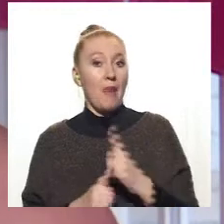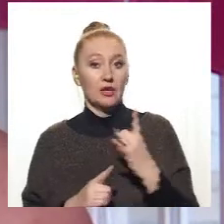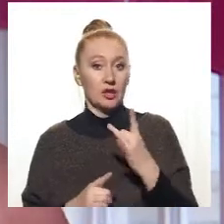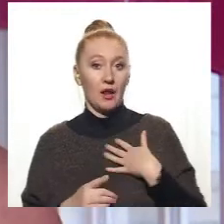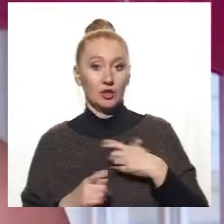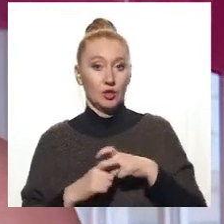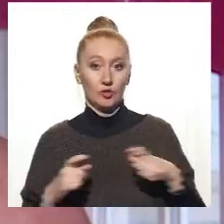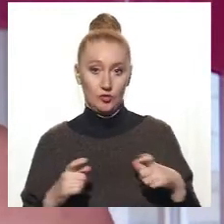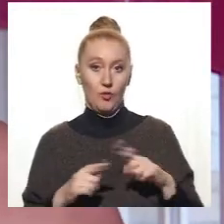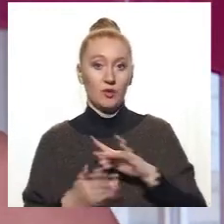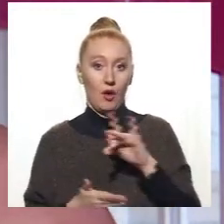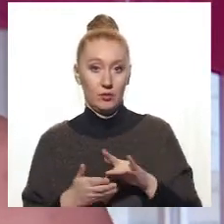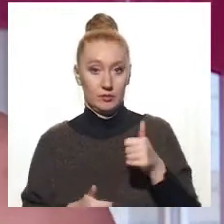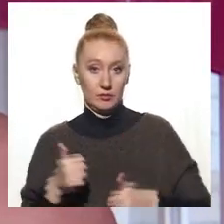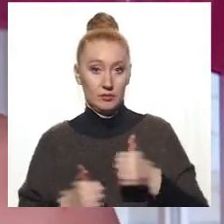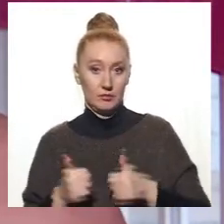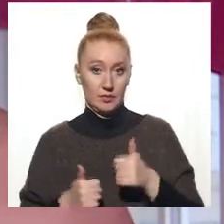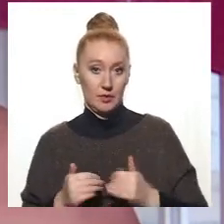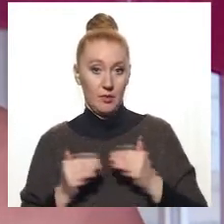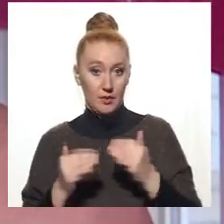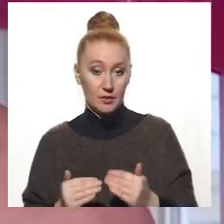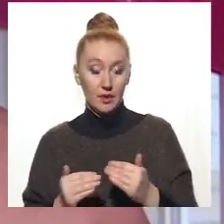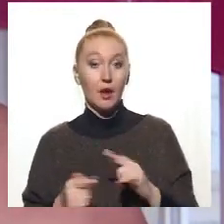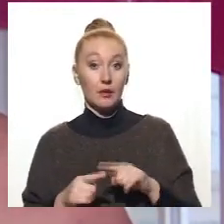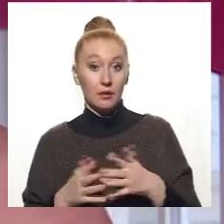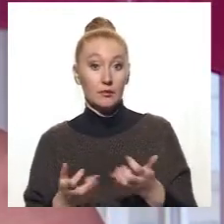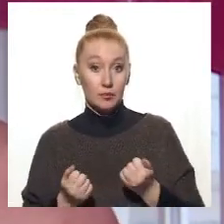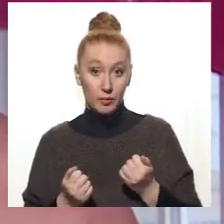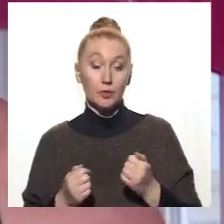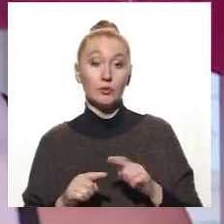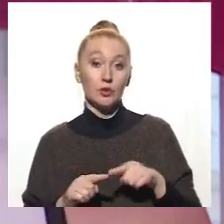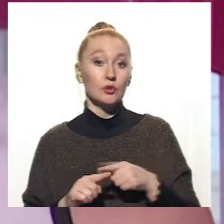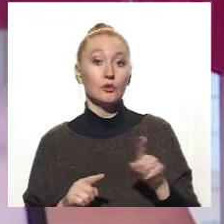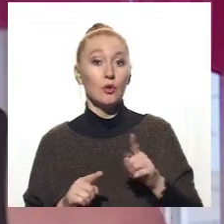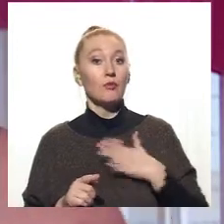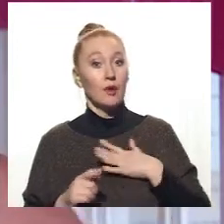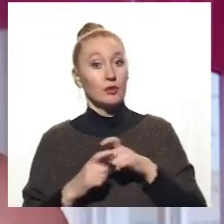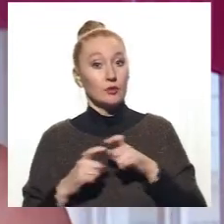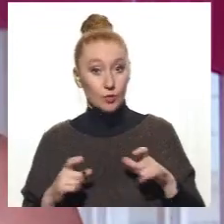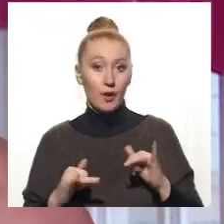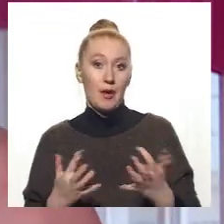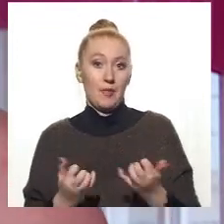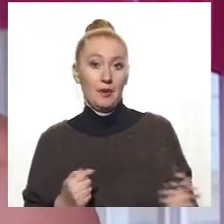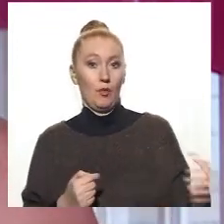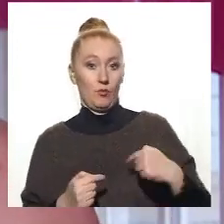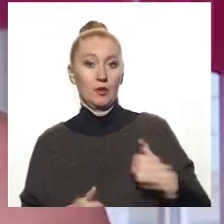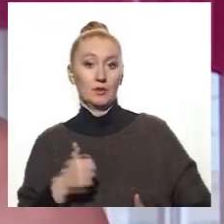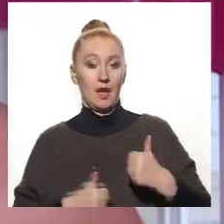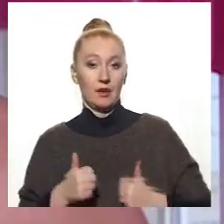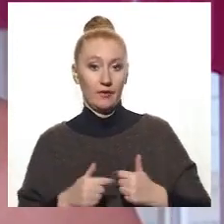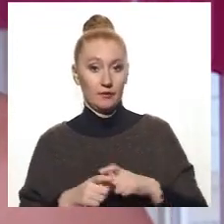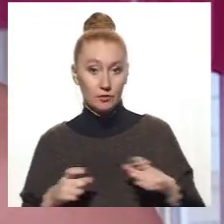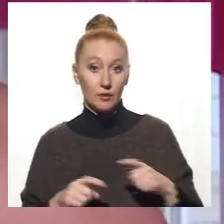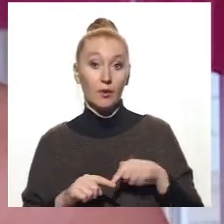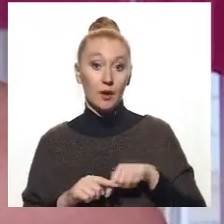вийшла на міський етап змагань. І так склалося символічно, що наша школа його і приймає, тому це